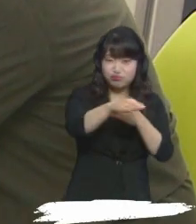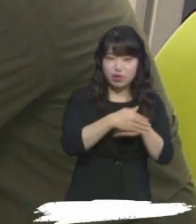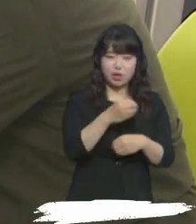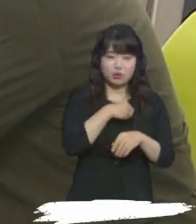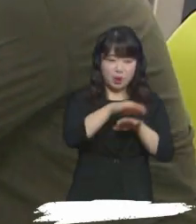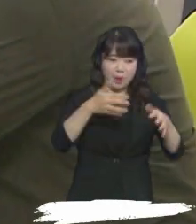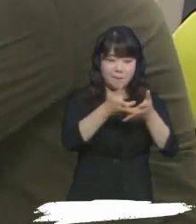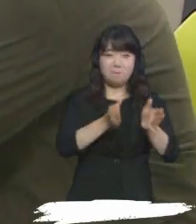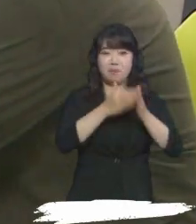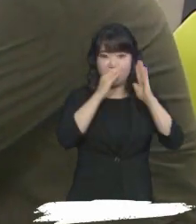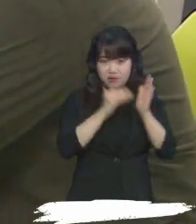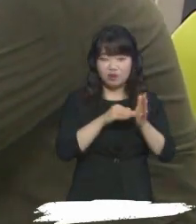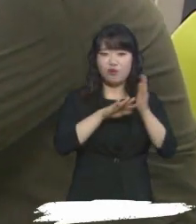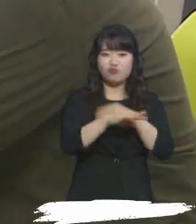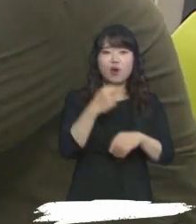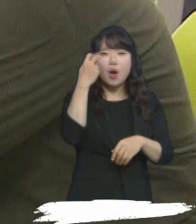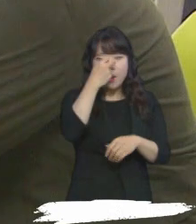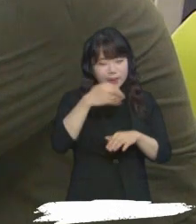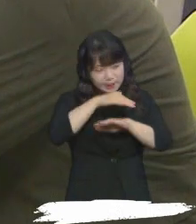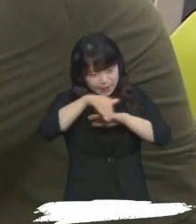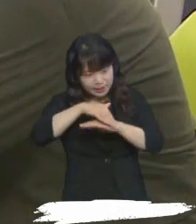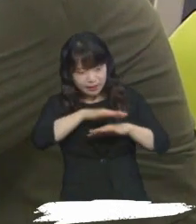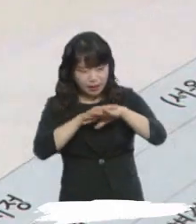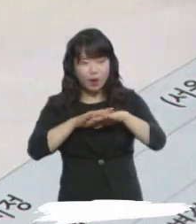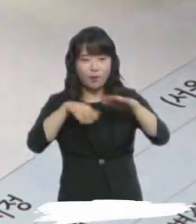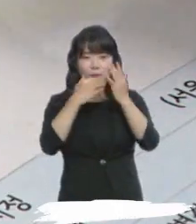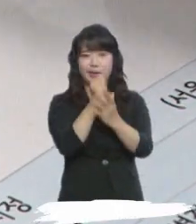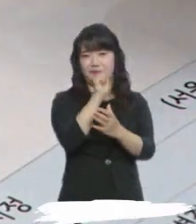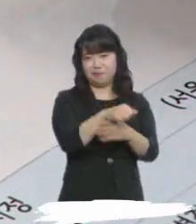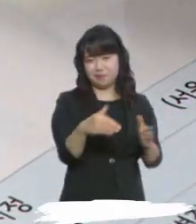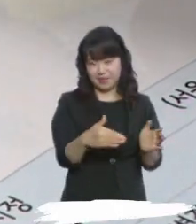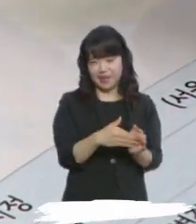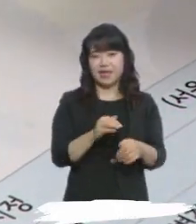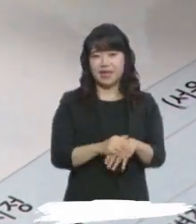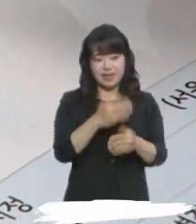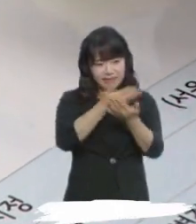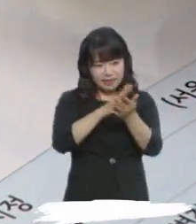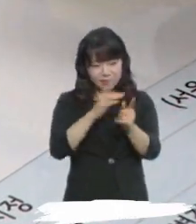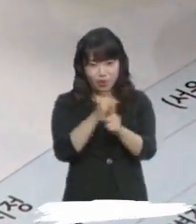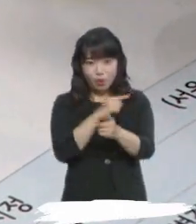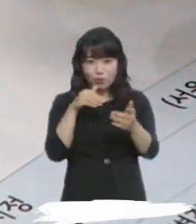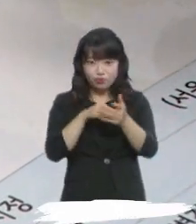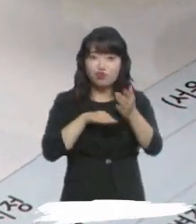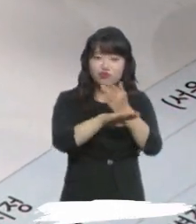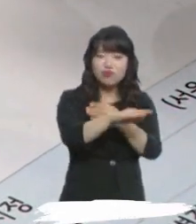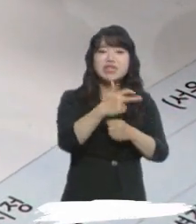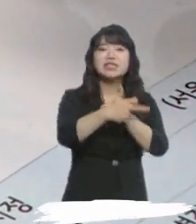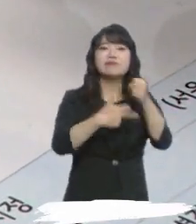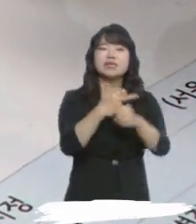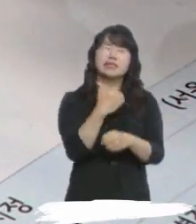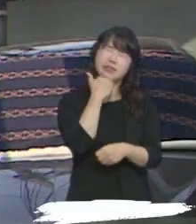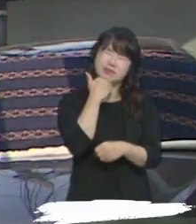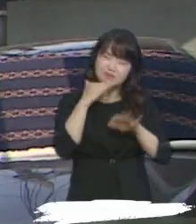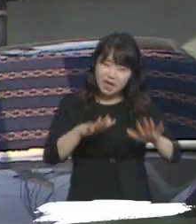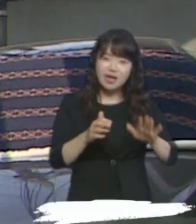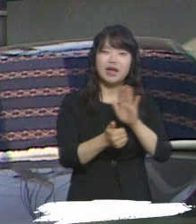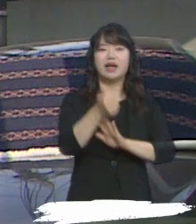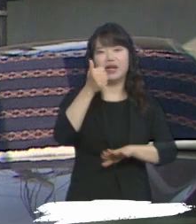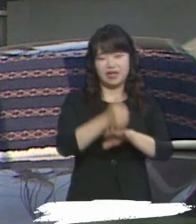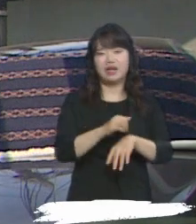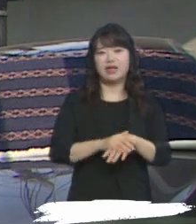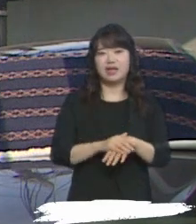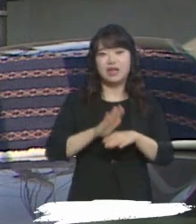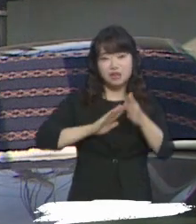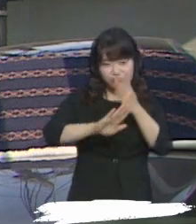조합장을 선출하고 최근 관리처분 계획을 인가받았습니다. 정비사업 지정 이후 17년 만입니다.